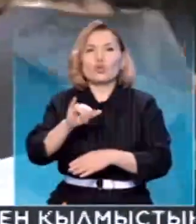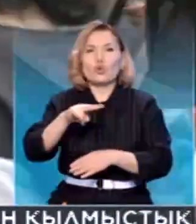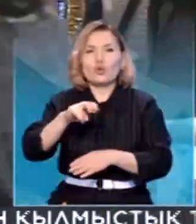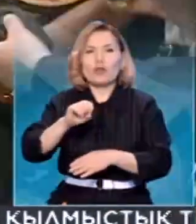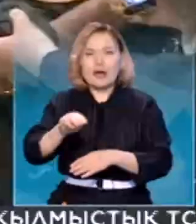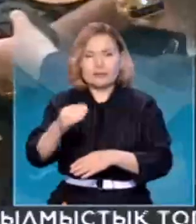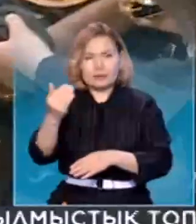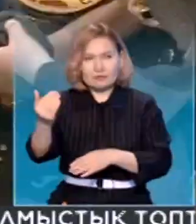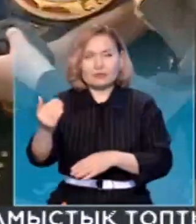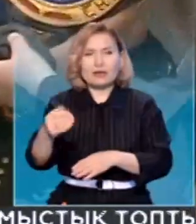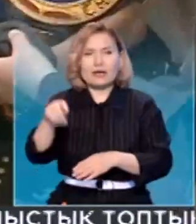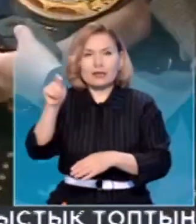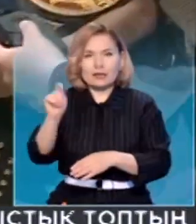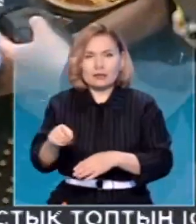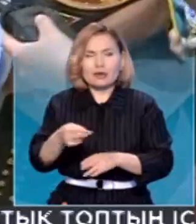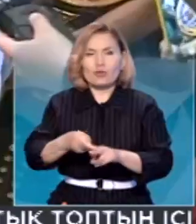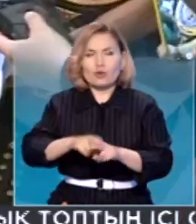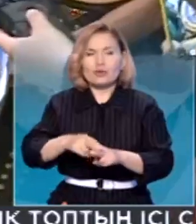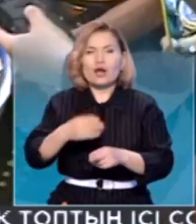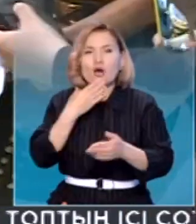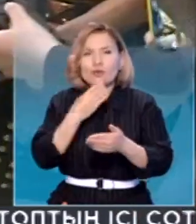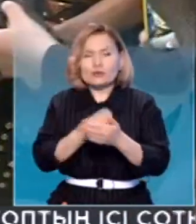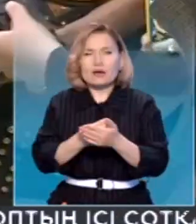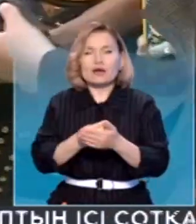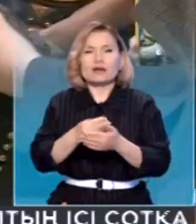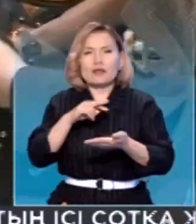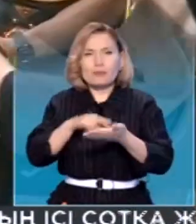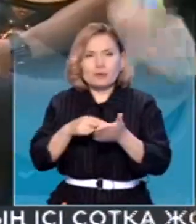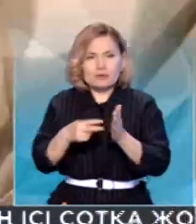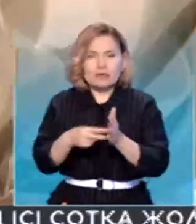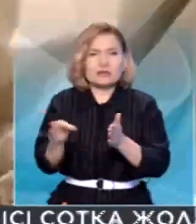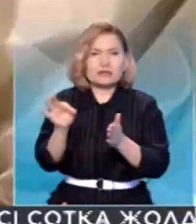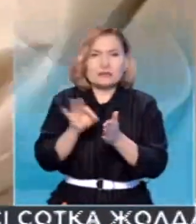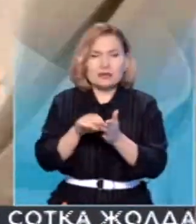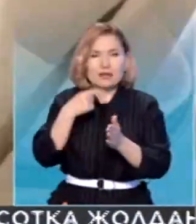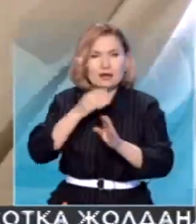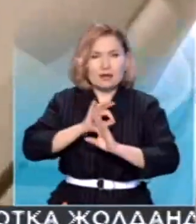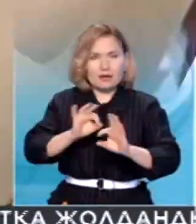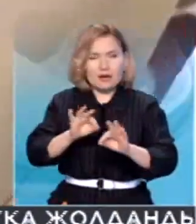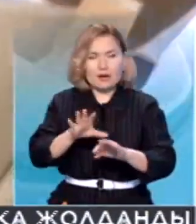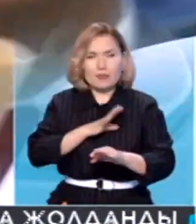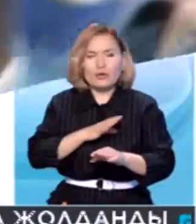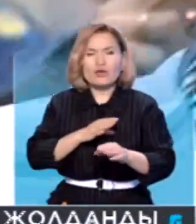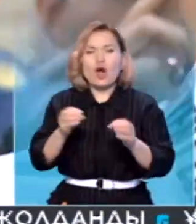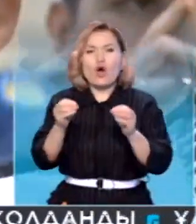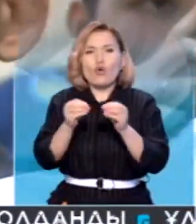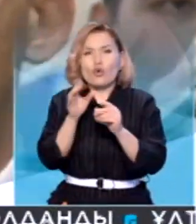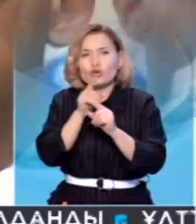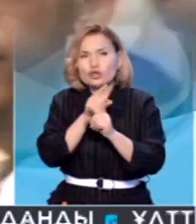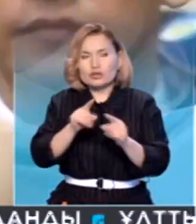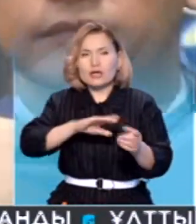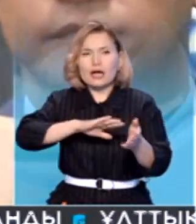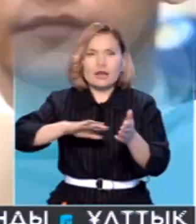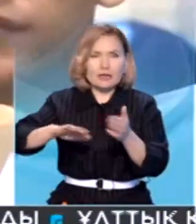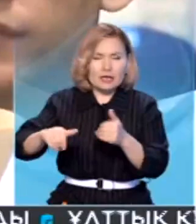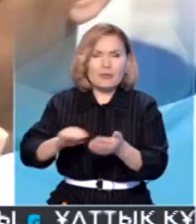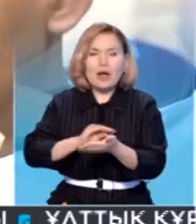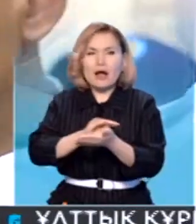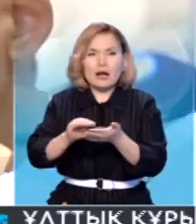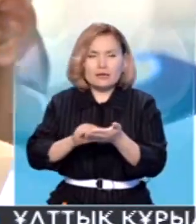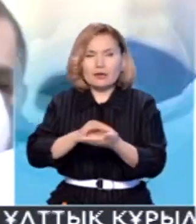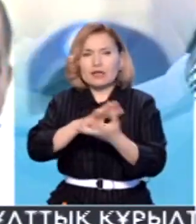алған әсерлермен бөлісіп, алдағы жоспарлармен бөлісті. Ұлттық құраманың бас папкері 10 жылдан кейінгі қайталанып отырған нәтиже